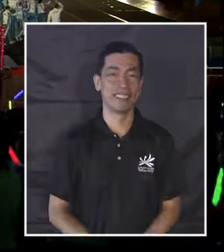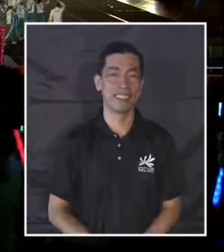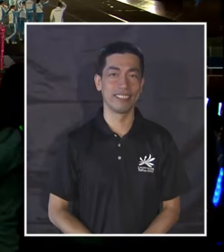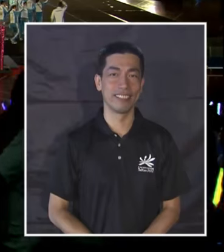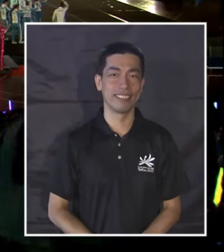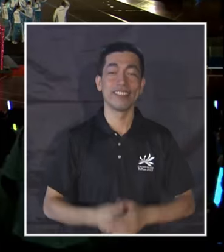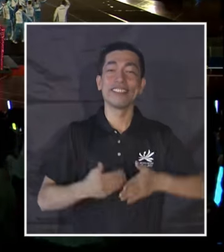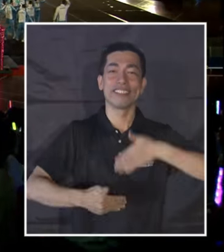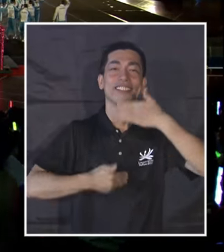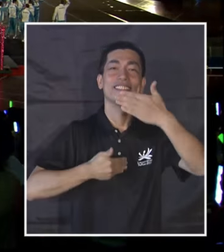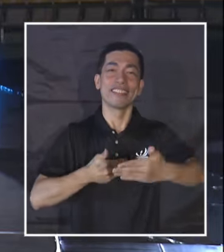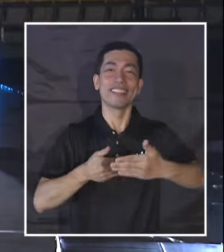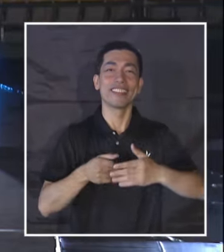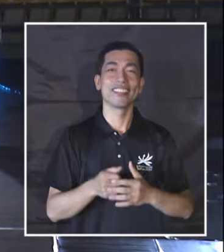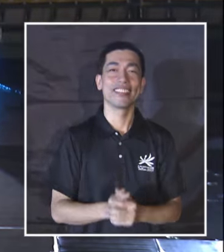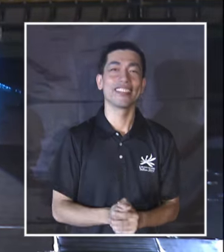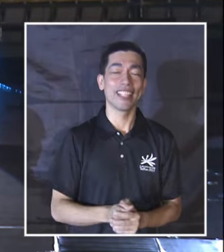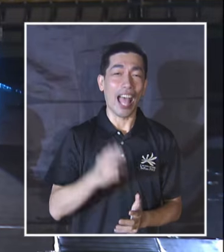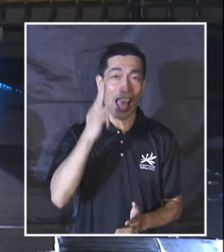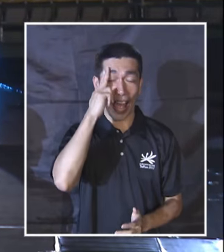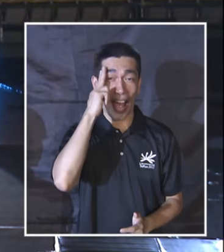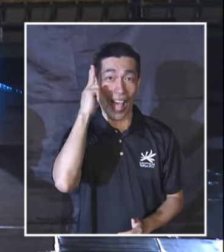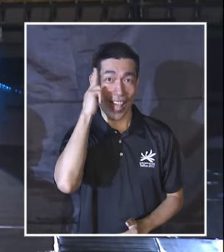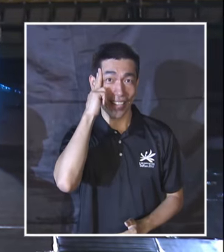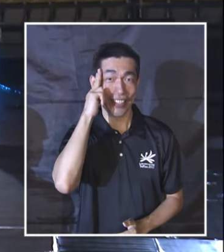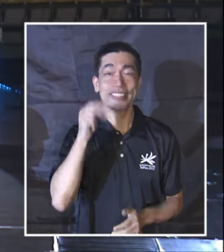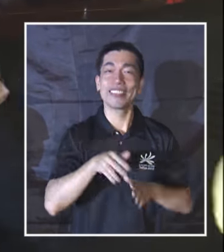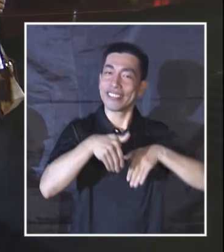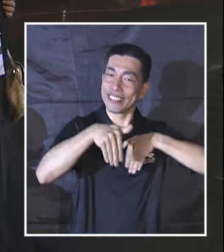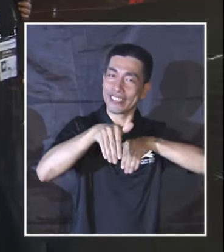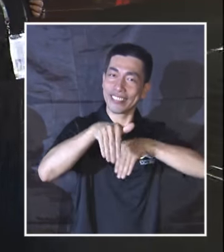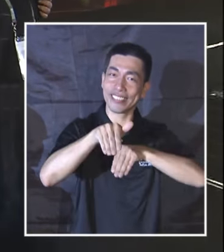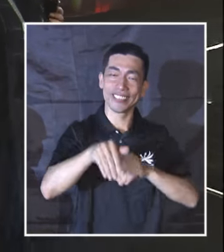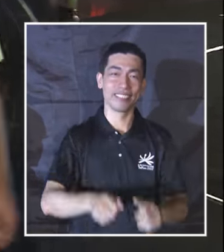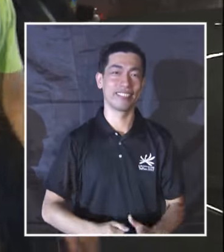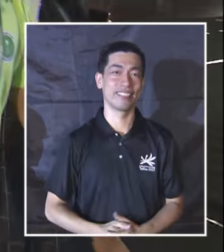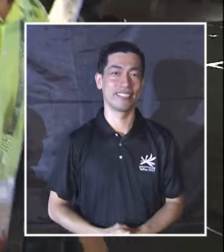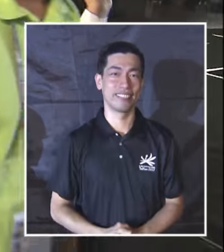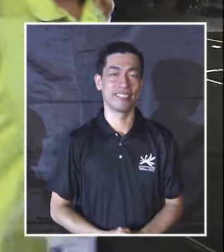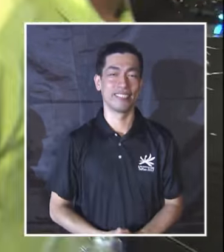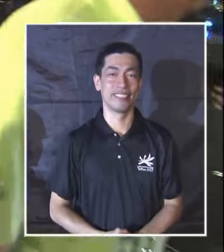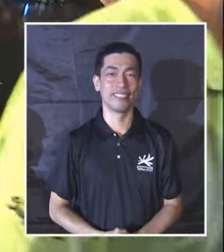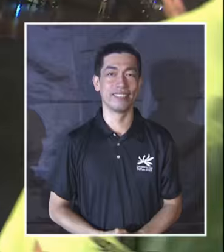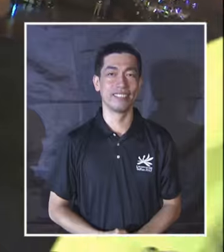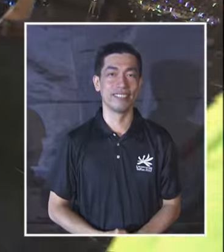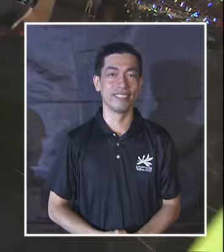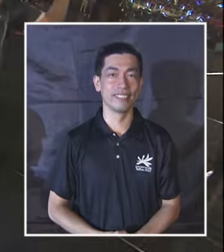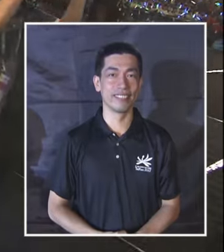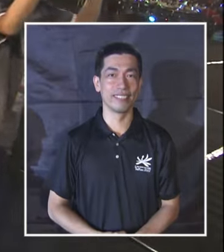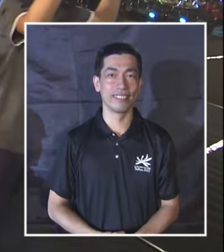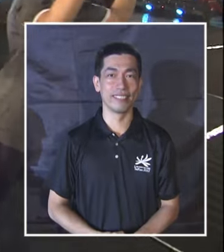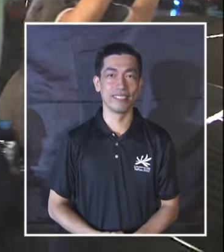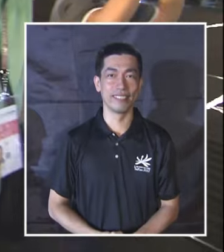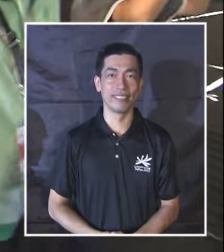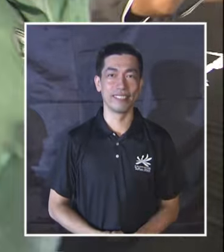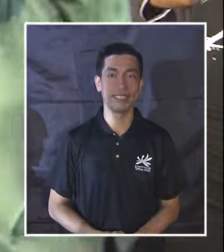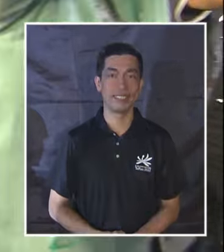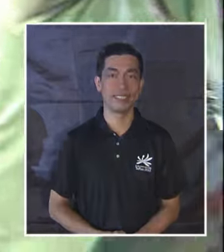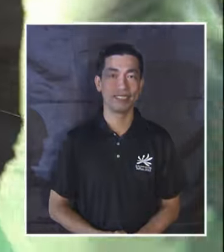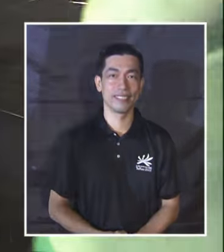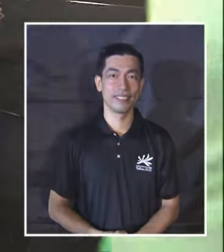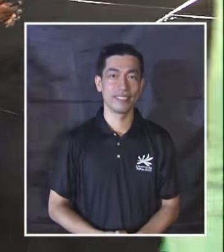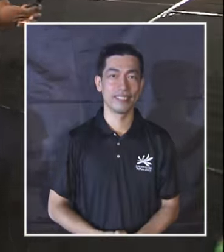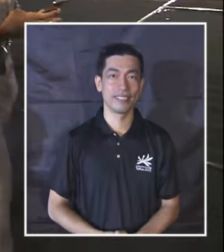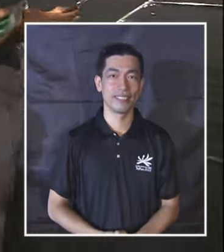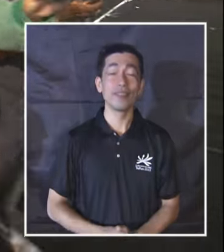接着进场的是沙烏地阿拉伯代表队 Saudi Arabia。 这一次沙烏